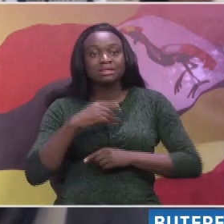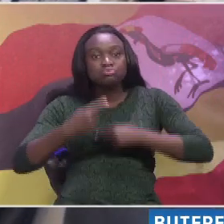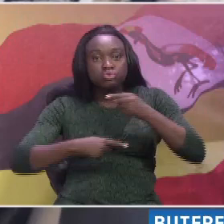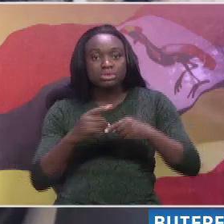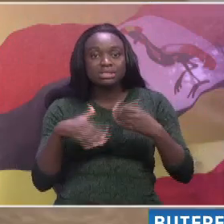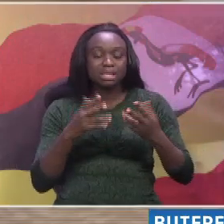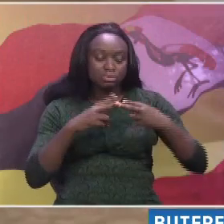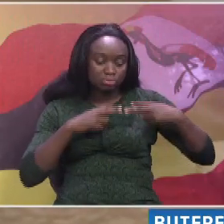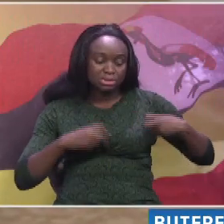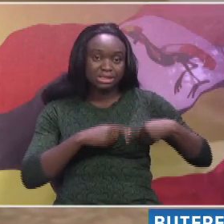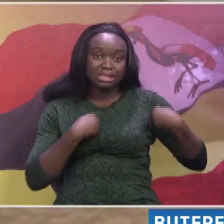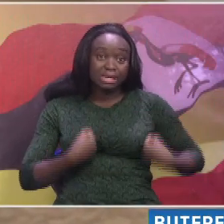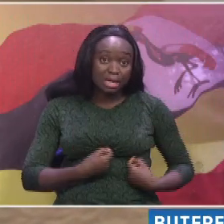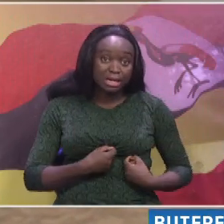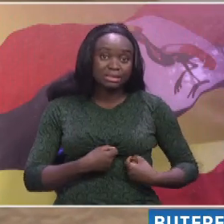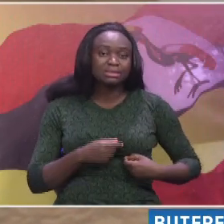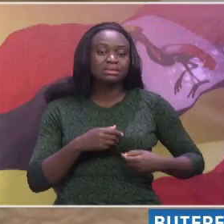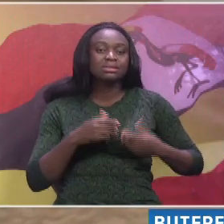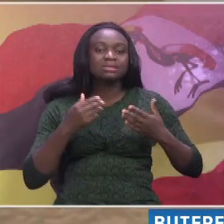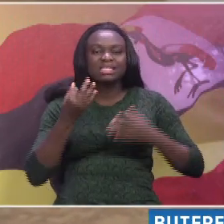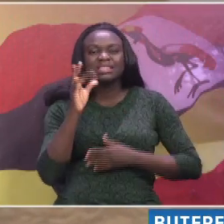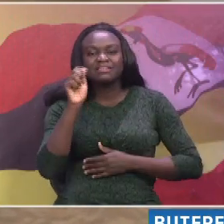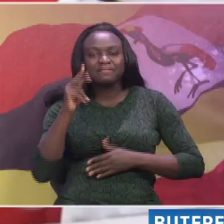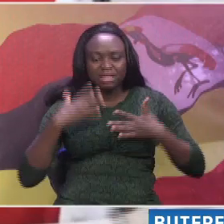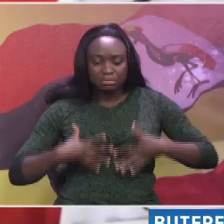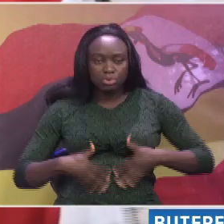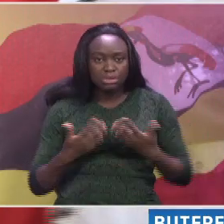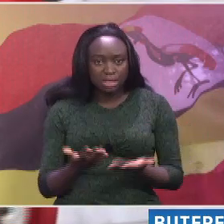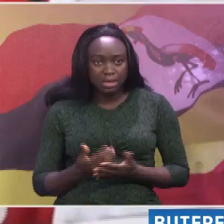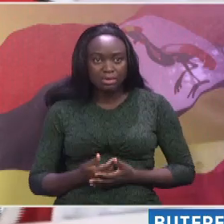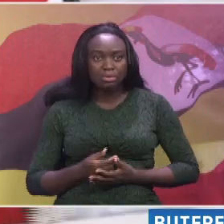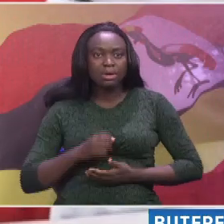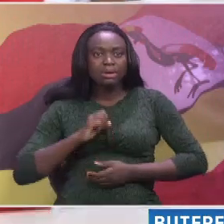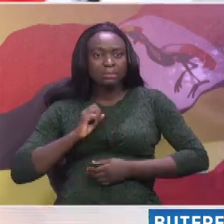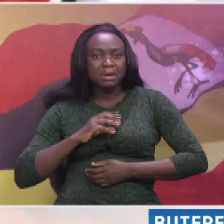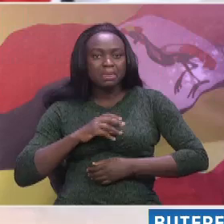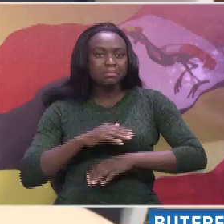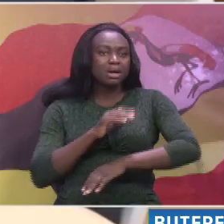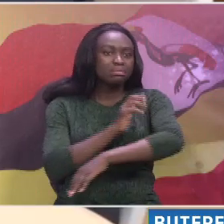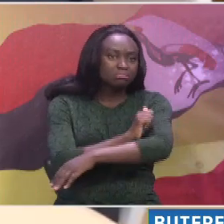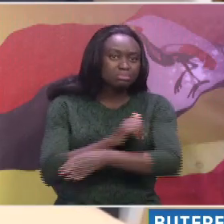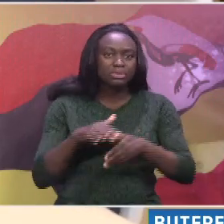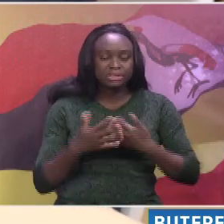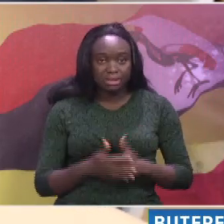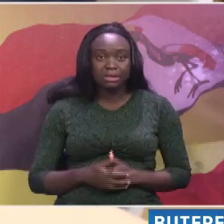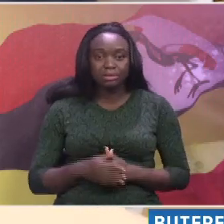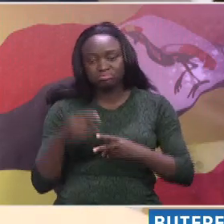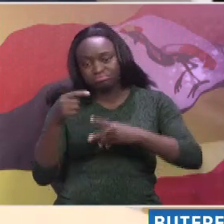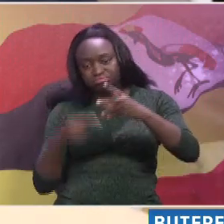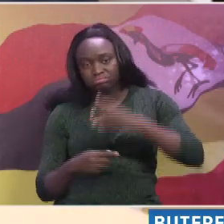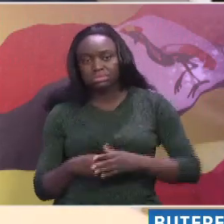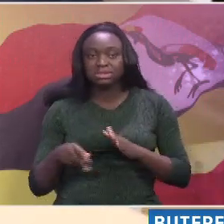egy'okukebera omutima, obungi bw'amasavu agali mu mubiri, obuzito, entunnunsi n'ebirala. Katikkiro asinzidde